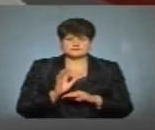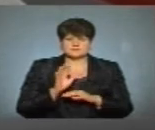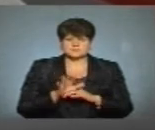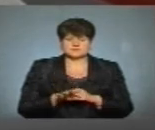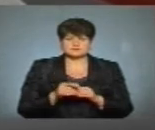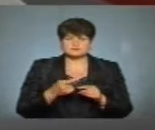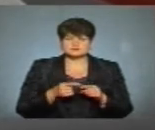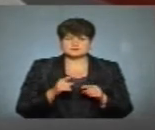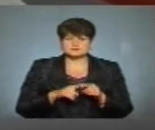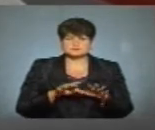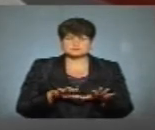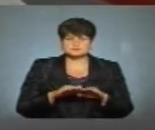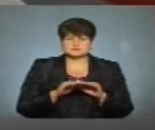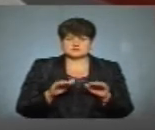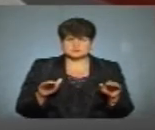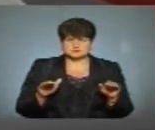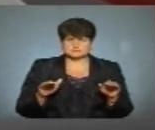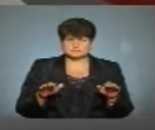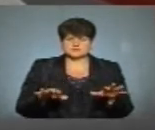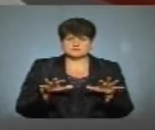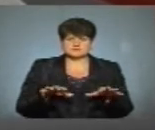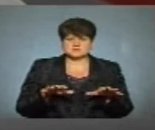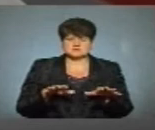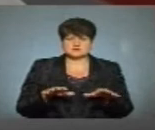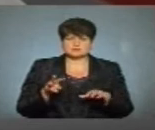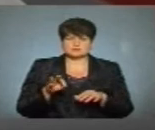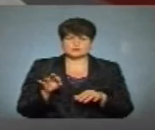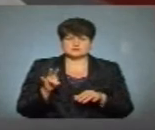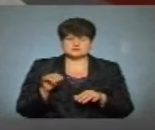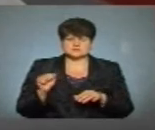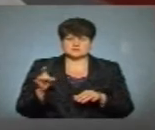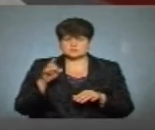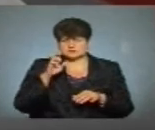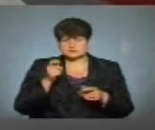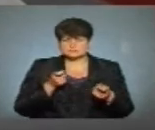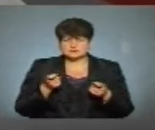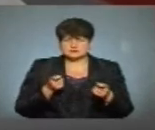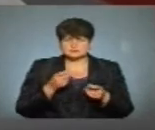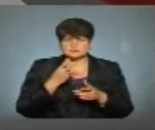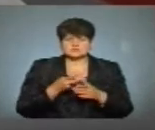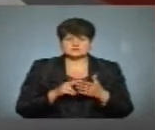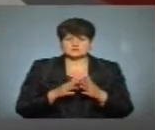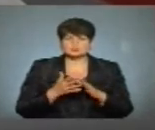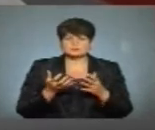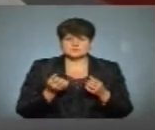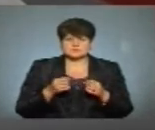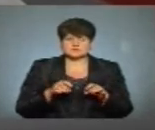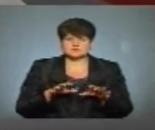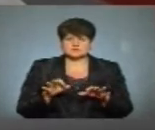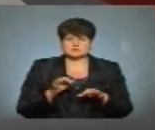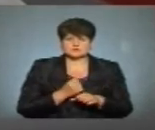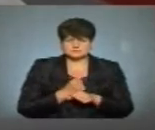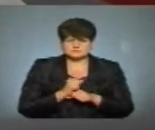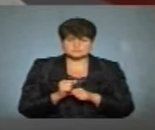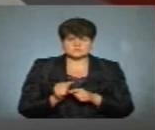повноваження на місцевий рівень, тобто місцева Монастирська районна державна адміністрація, виходячи з ситуації, буде приймати рішення про